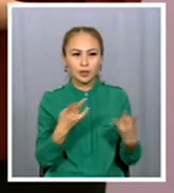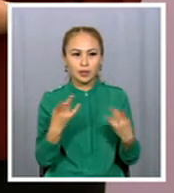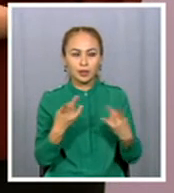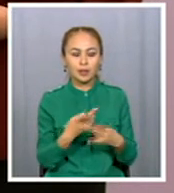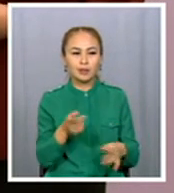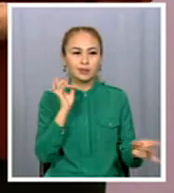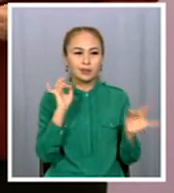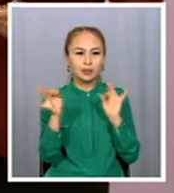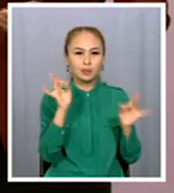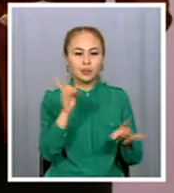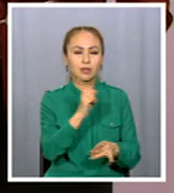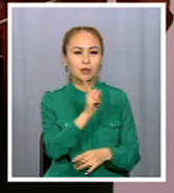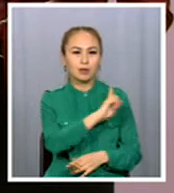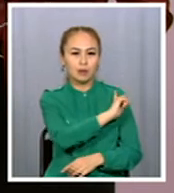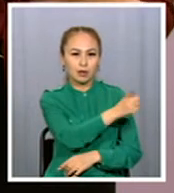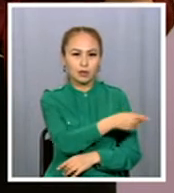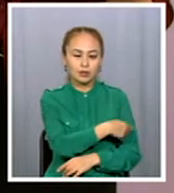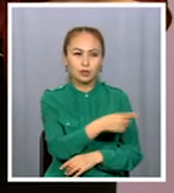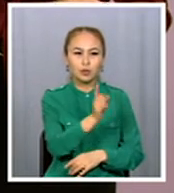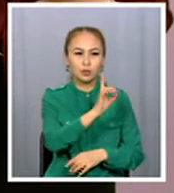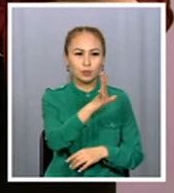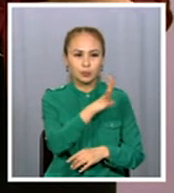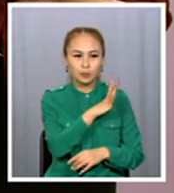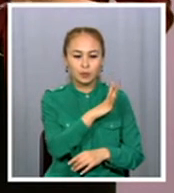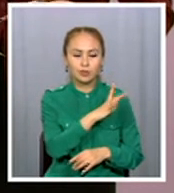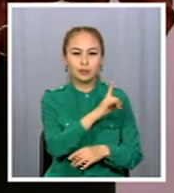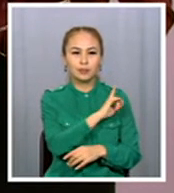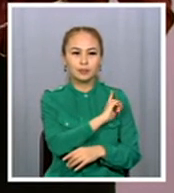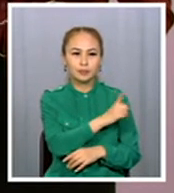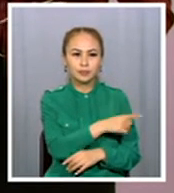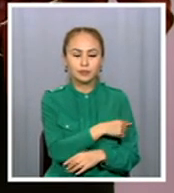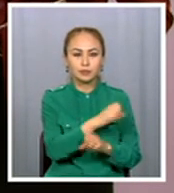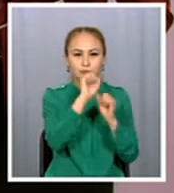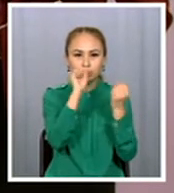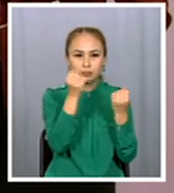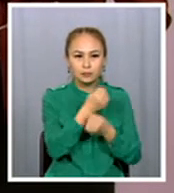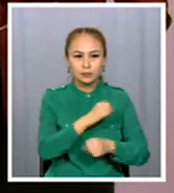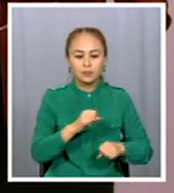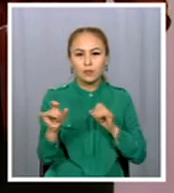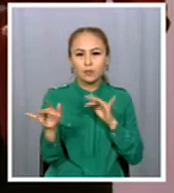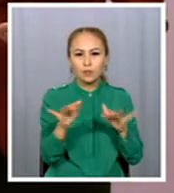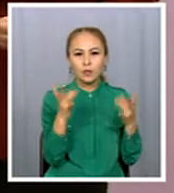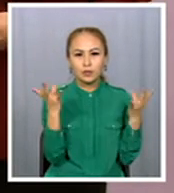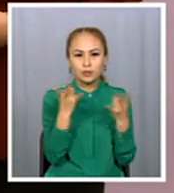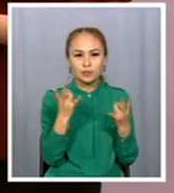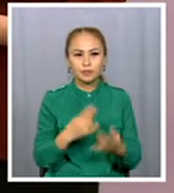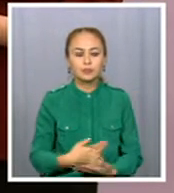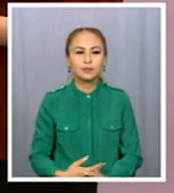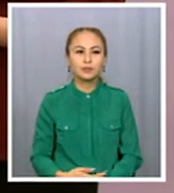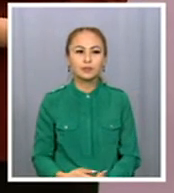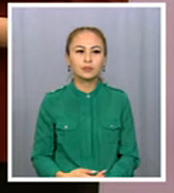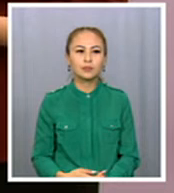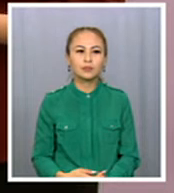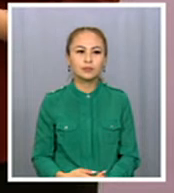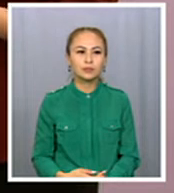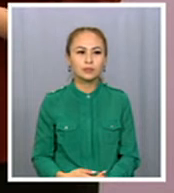Дыбыс қаттырақ шығу үшін, яғни қаттырақ жылдамырақ қозғалту қажет.